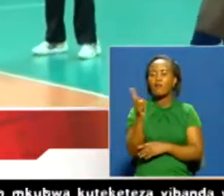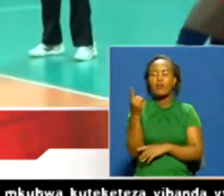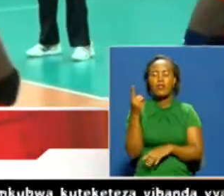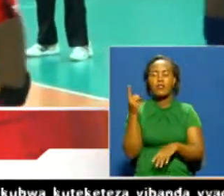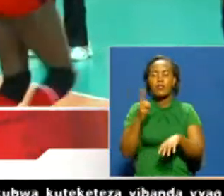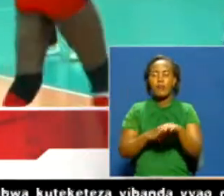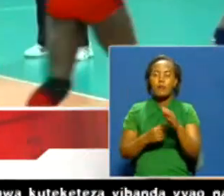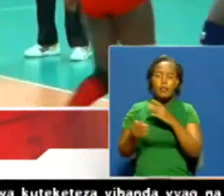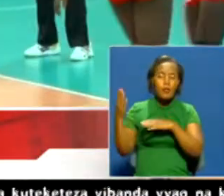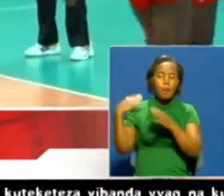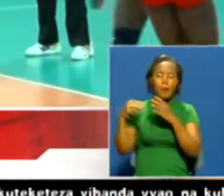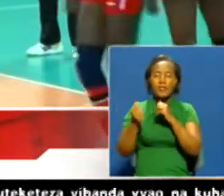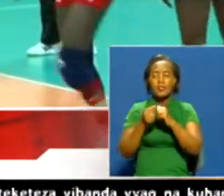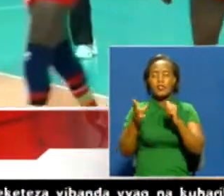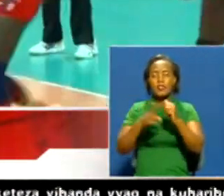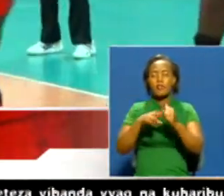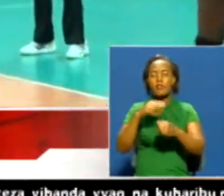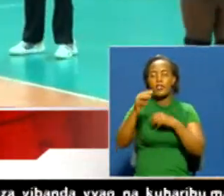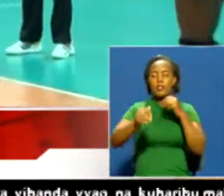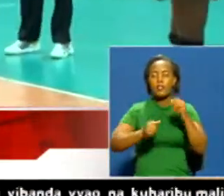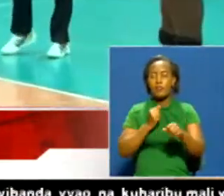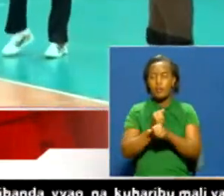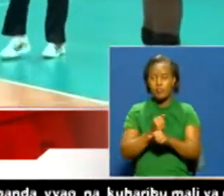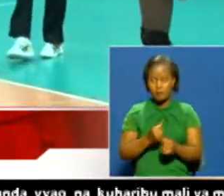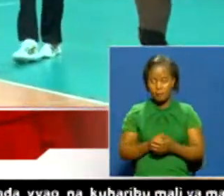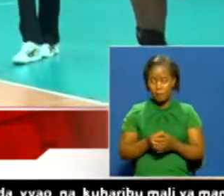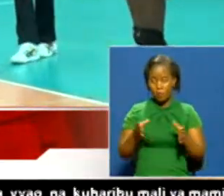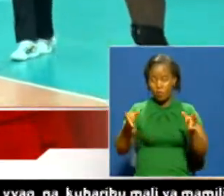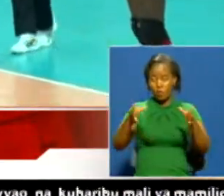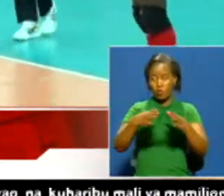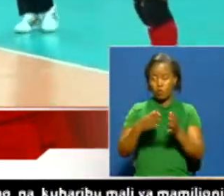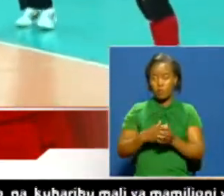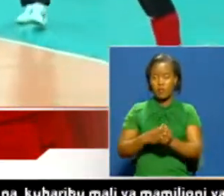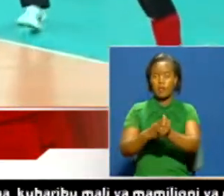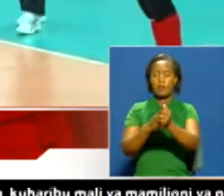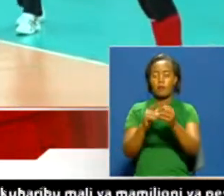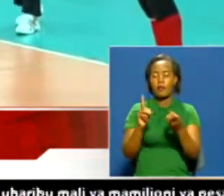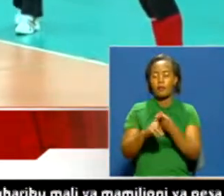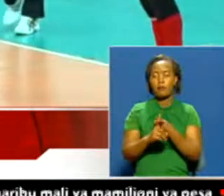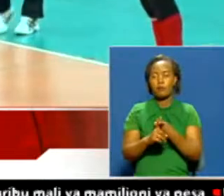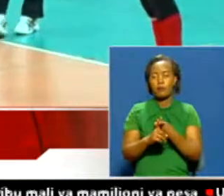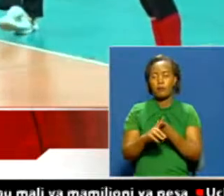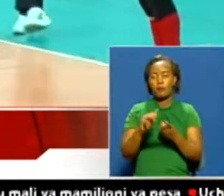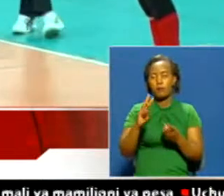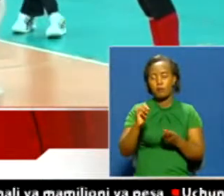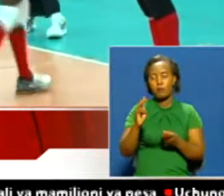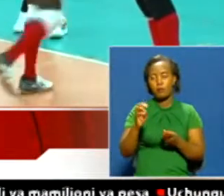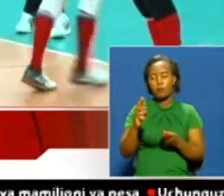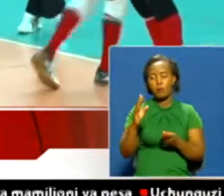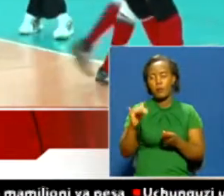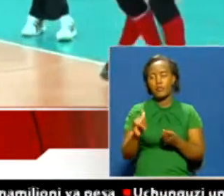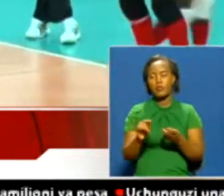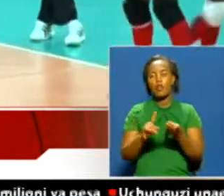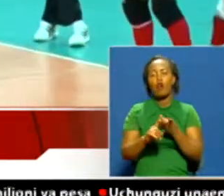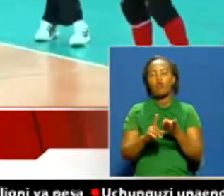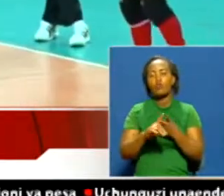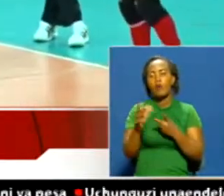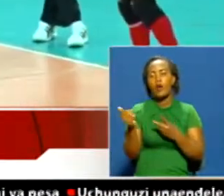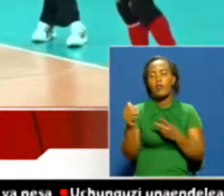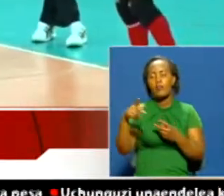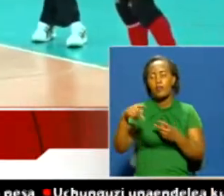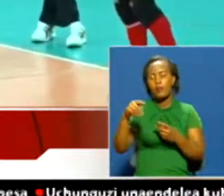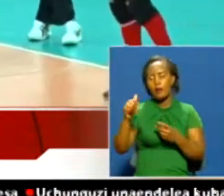miaka 17. Kikosi hicho kinaongozwa na nahodha Masi Moim na kinawashirikisha pia Noela Murambi, Pamela